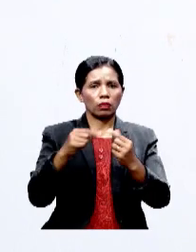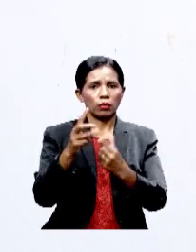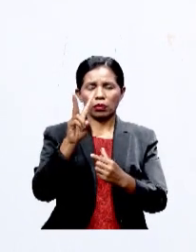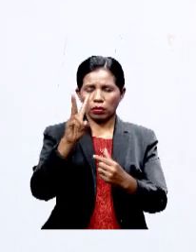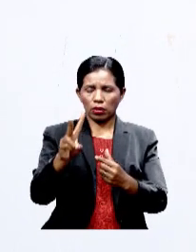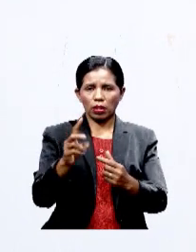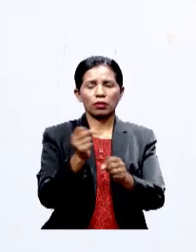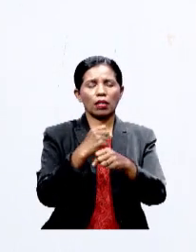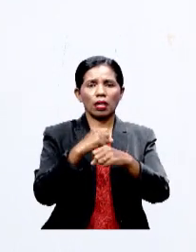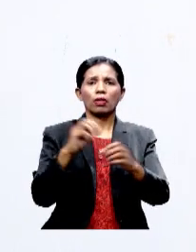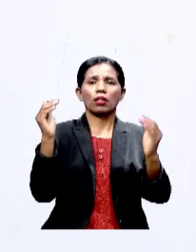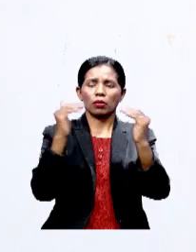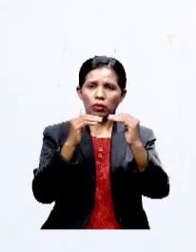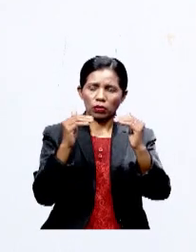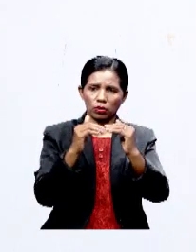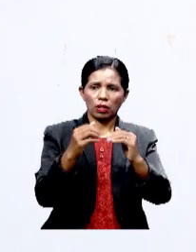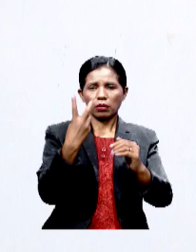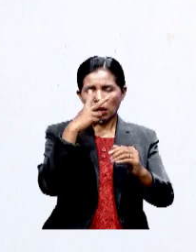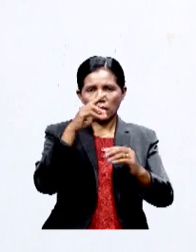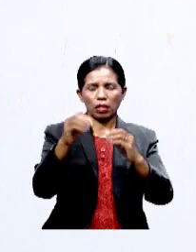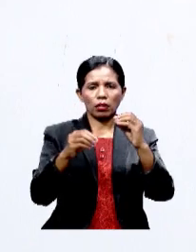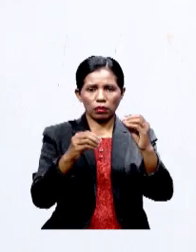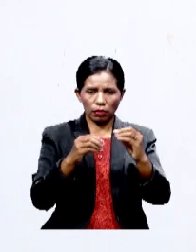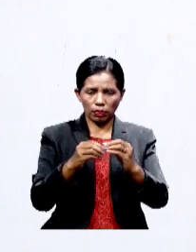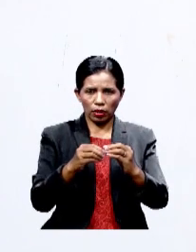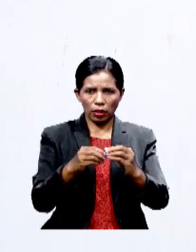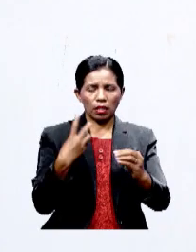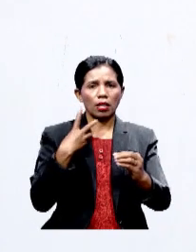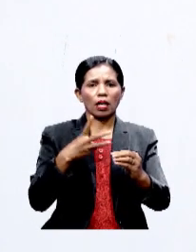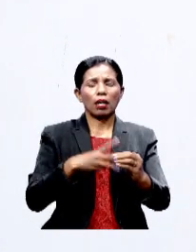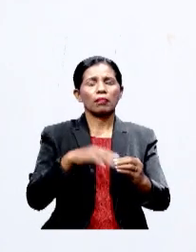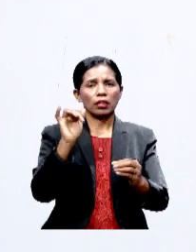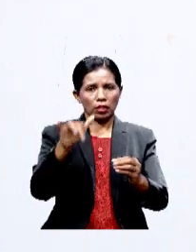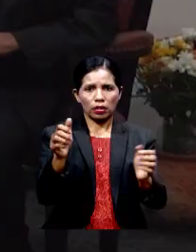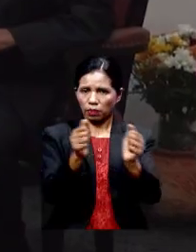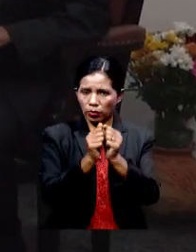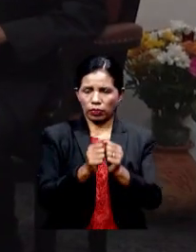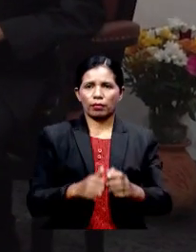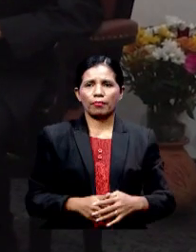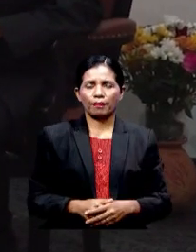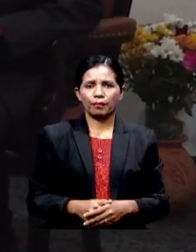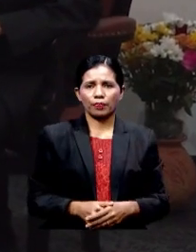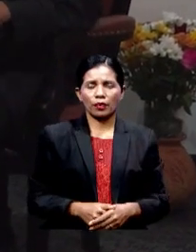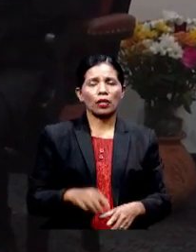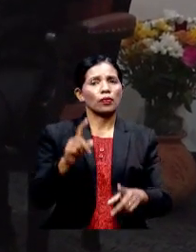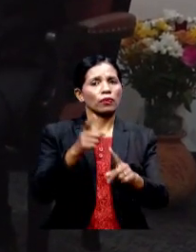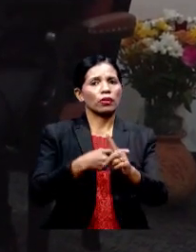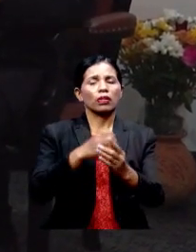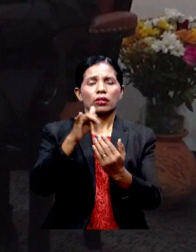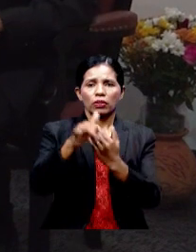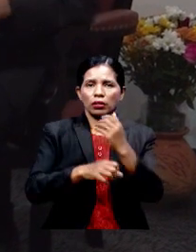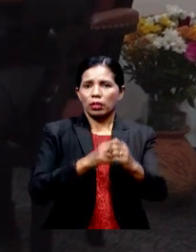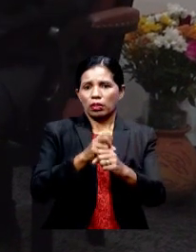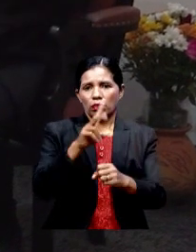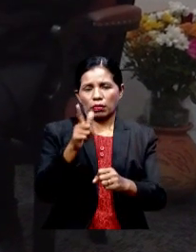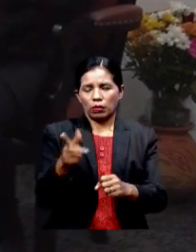melakukan pertemuan-pertemuan untuk menindaklanjutin konsep yang disepakatin sebelumnya. Ia fulan Zuilio tinaring rua-rua nulurasing